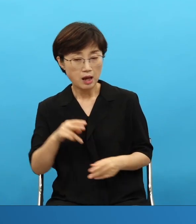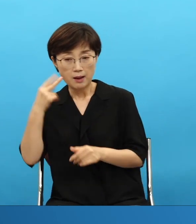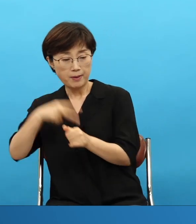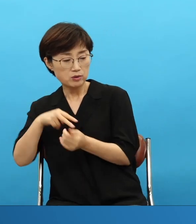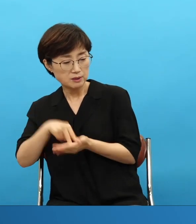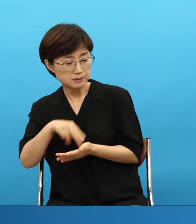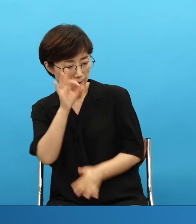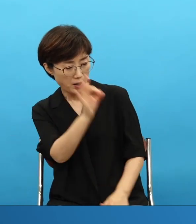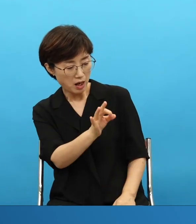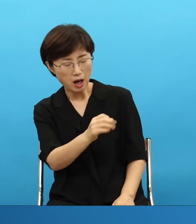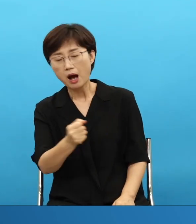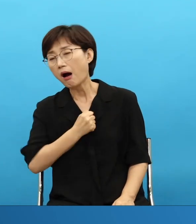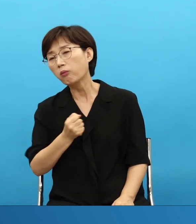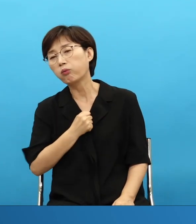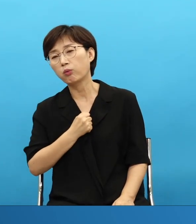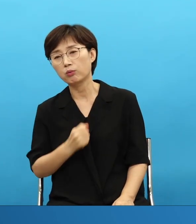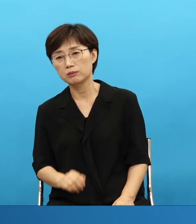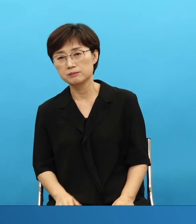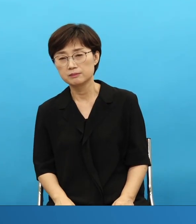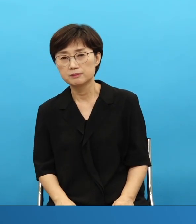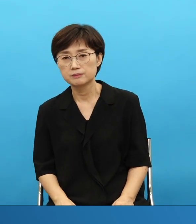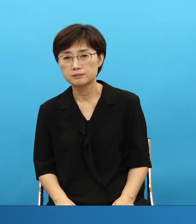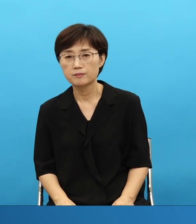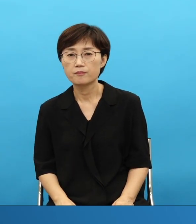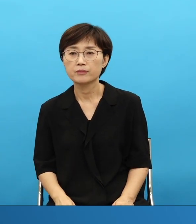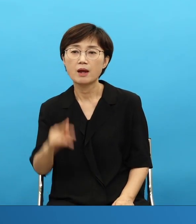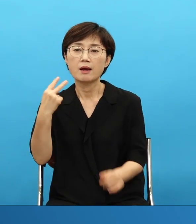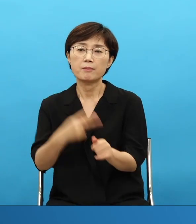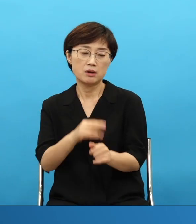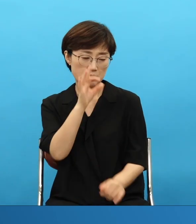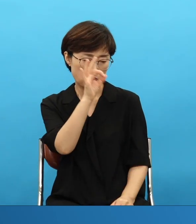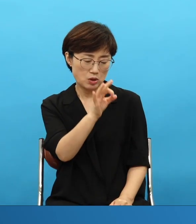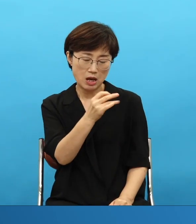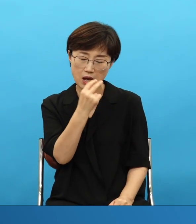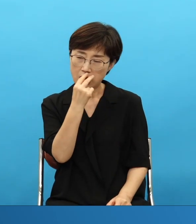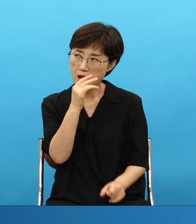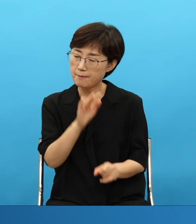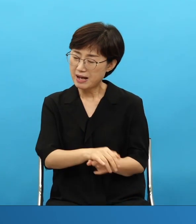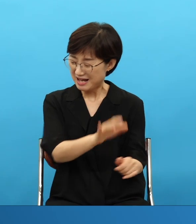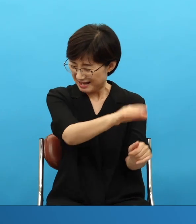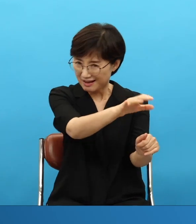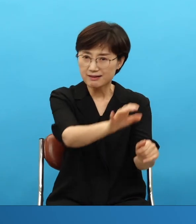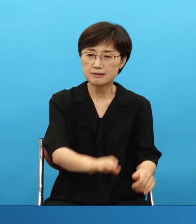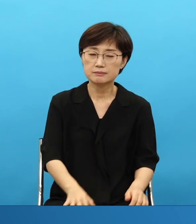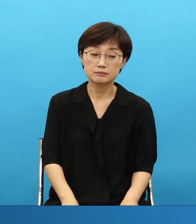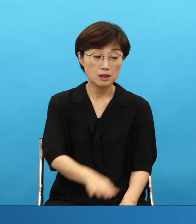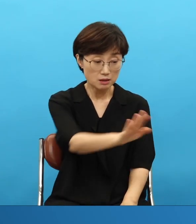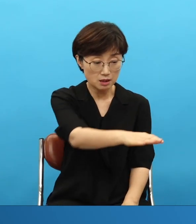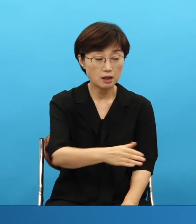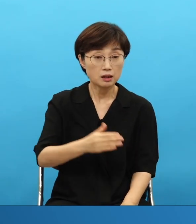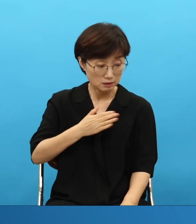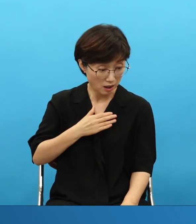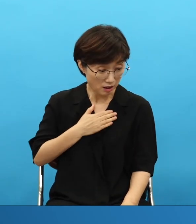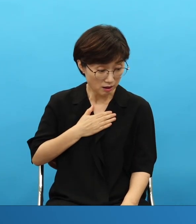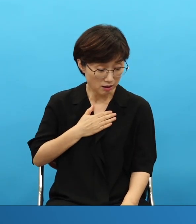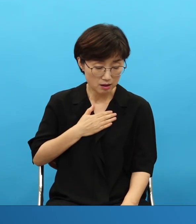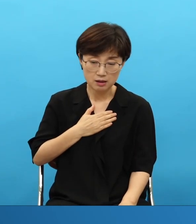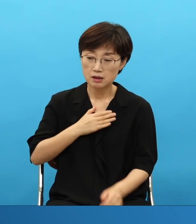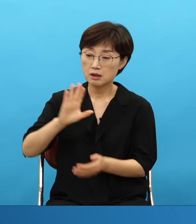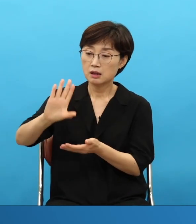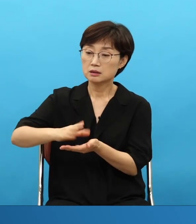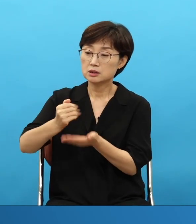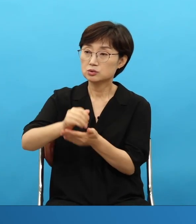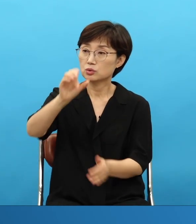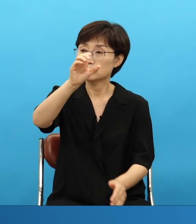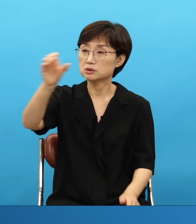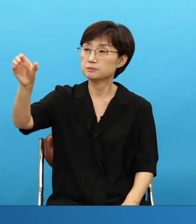and Barnabas, that's what they said. 바울이 기가 찼어요. So Paul was so frustrated. 나는 그리스도